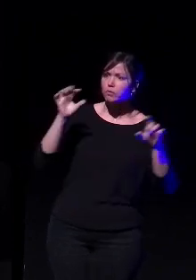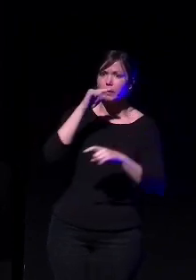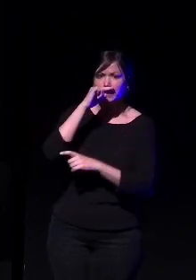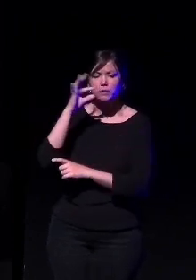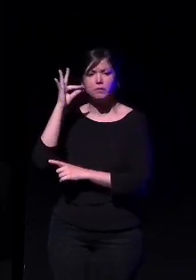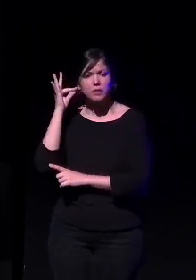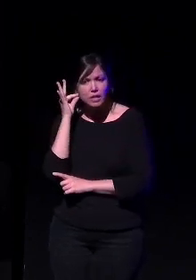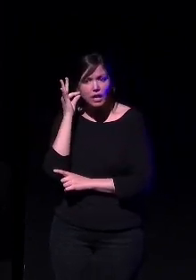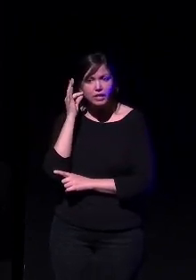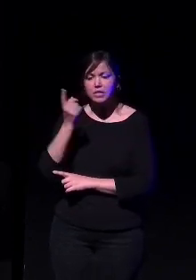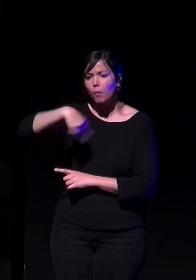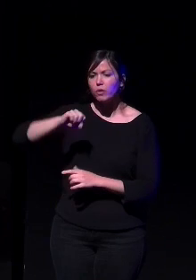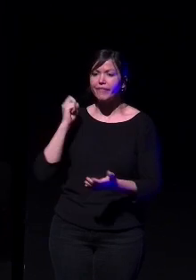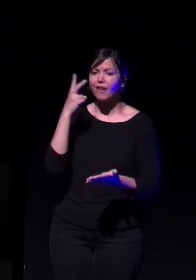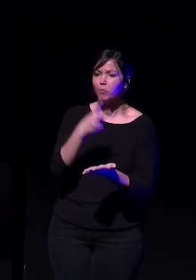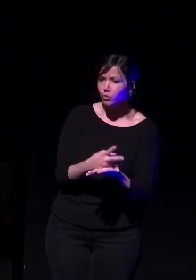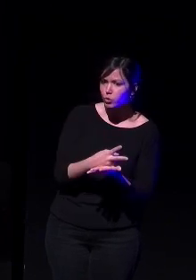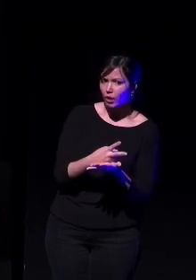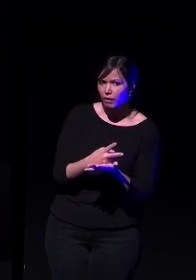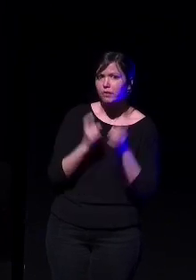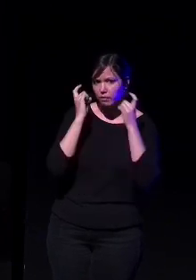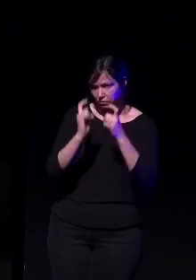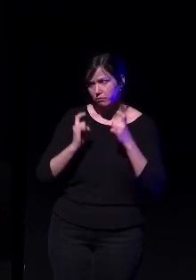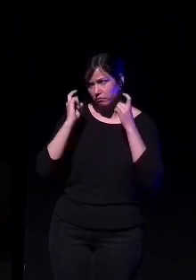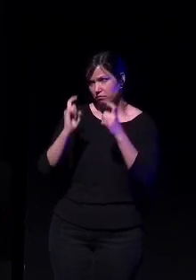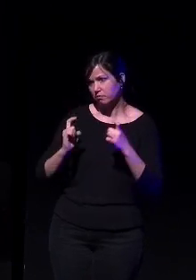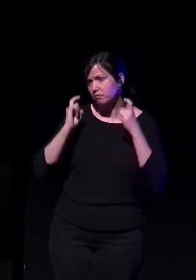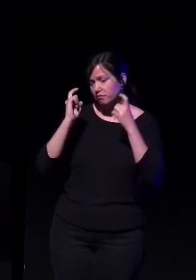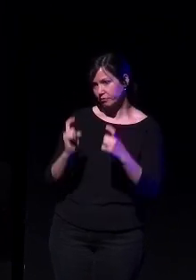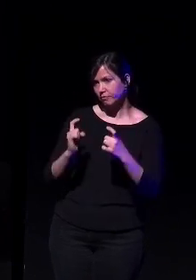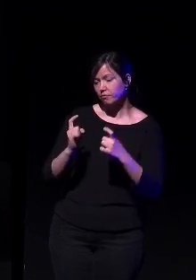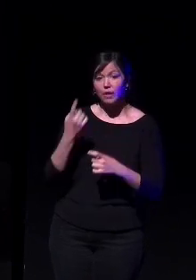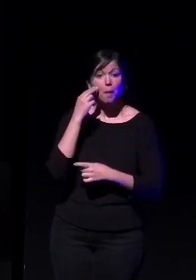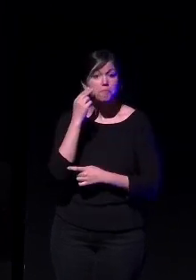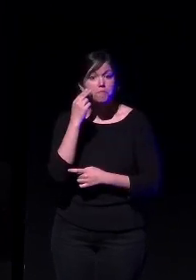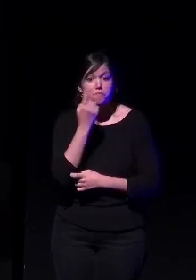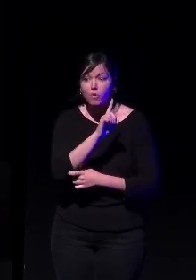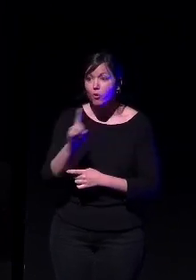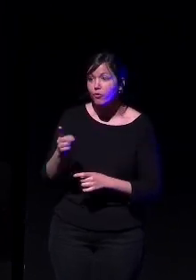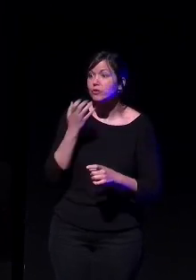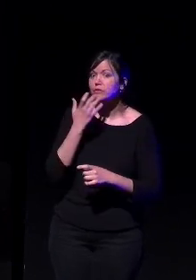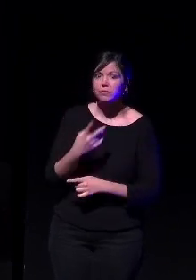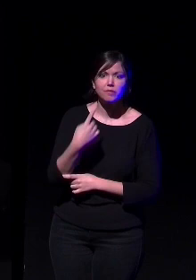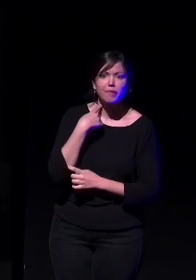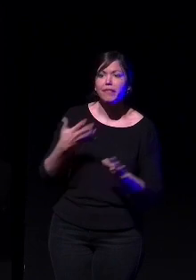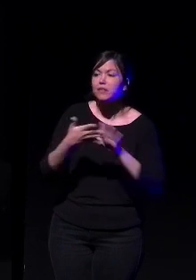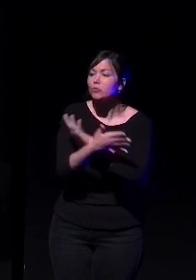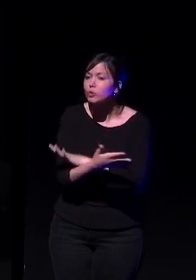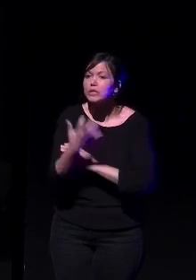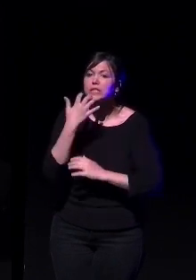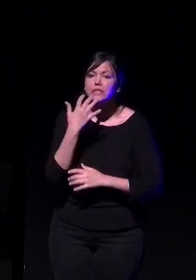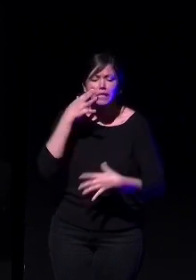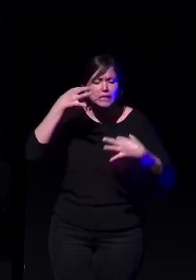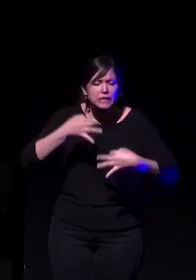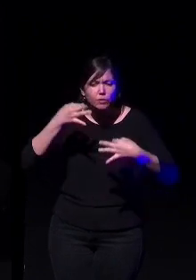empresàries que heu apostat, que us l'heu jugat, que no heu tingut por a perdre res perquè heu tingut